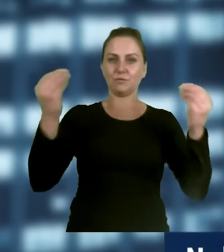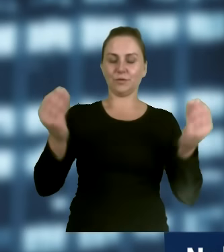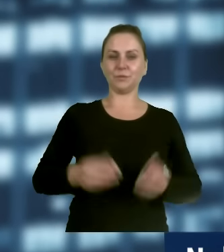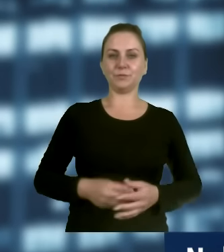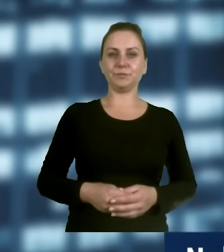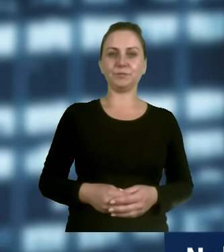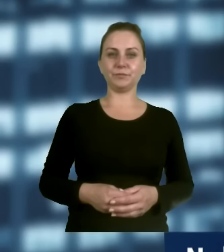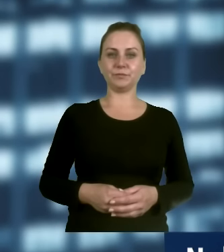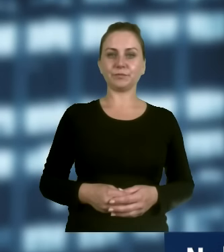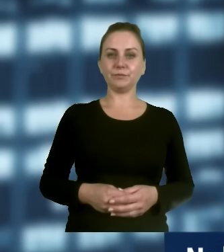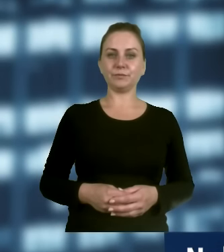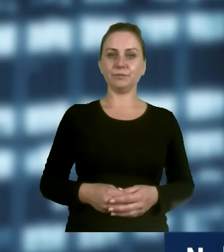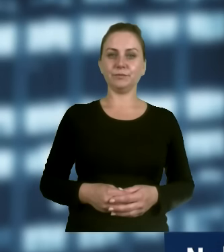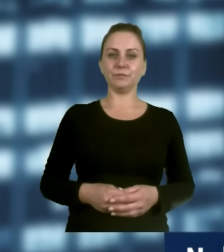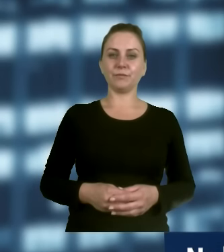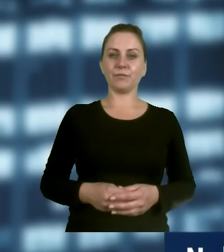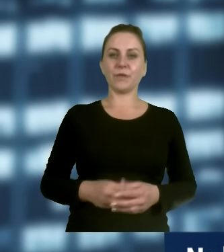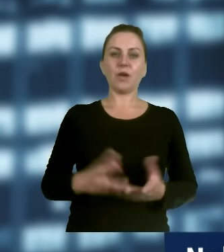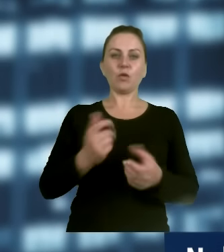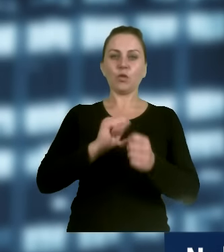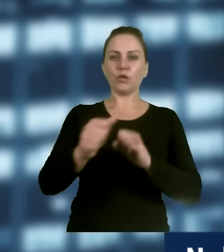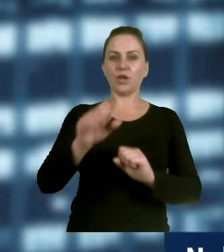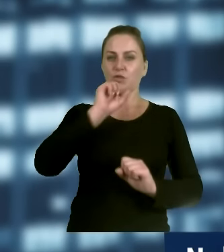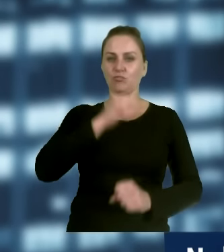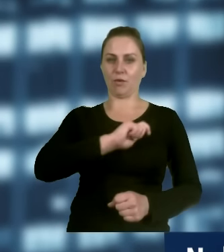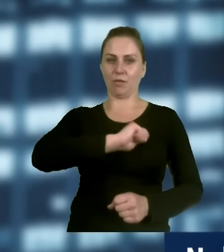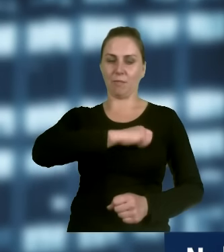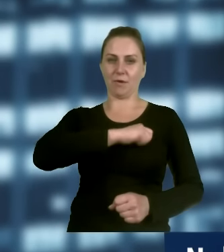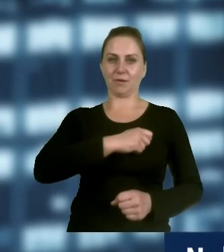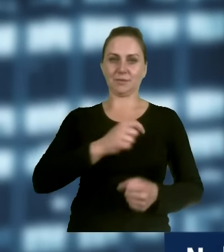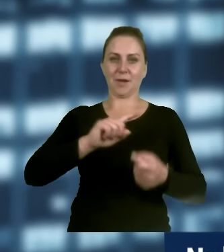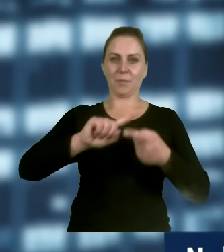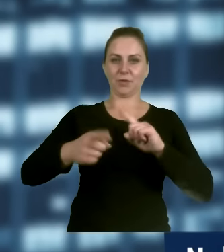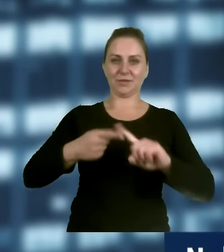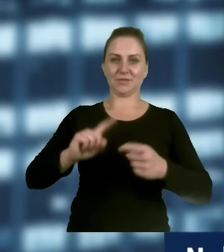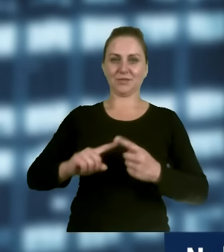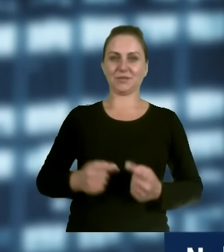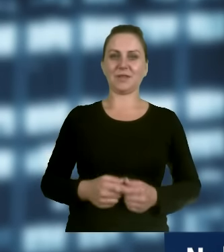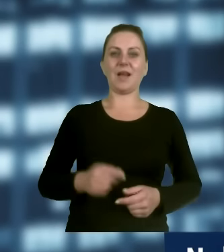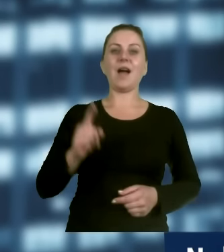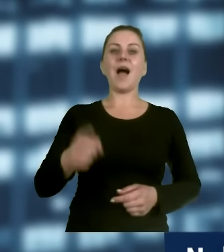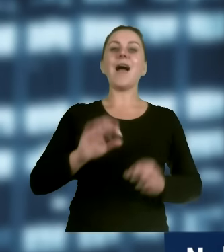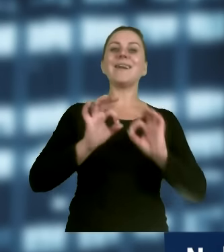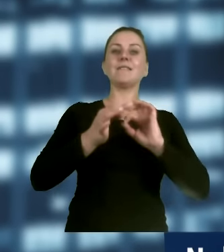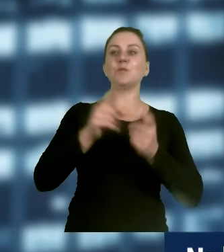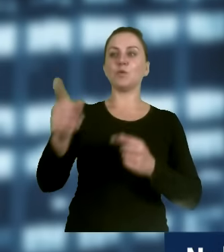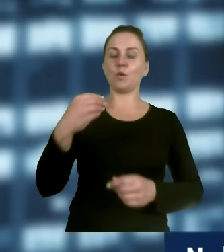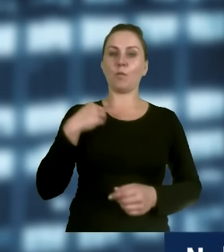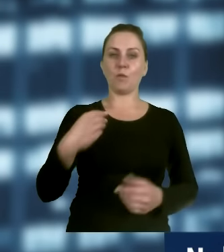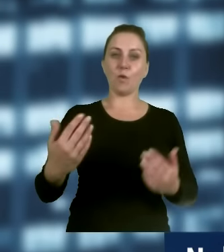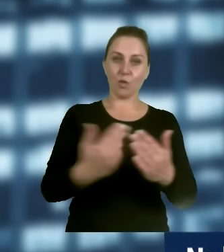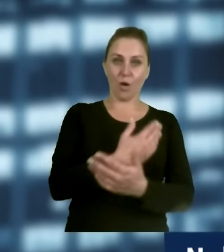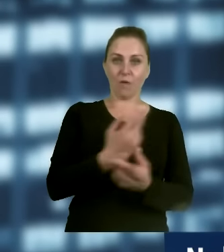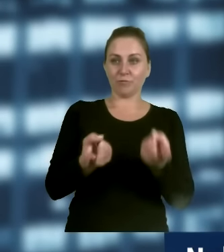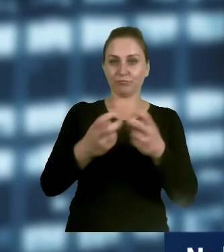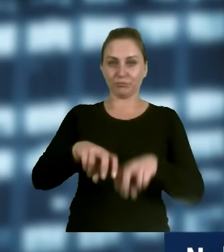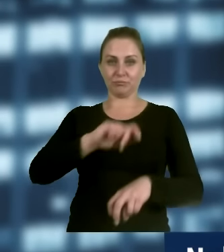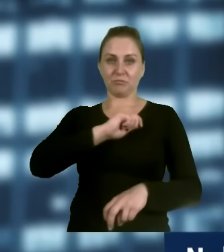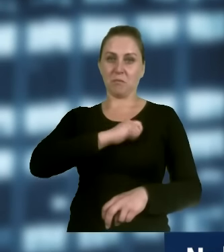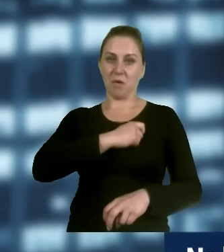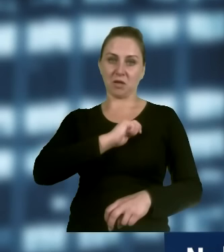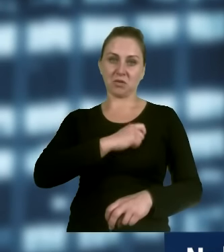To nie jest żadna partia polityczna, ale tak sobie myślę, że gdyby to była nowa partia, to ja bym